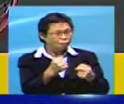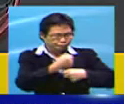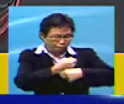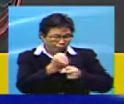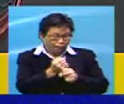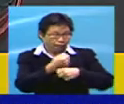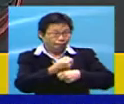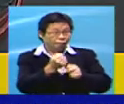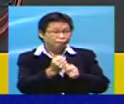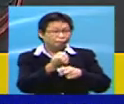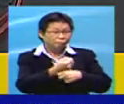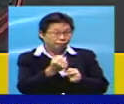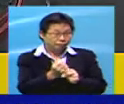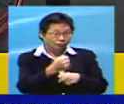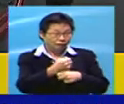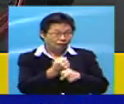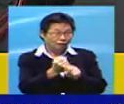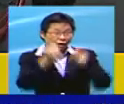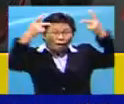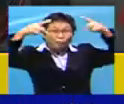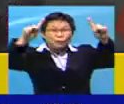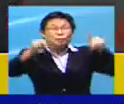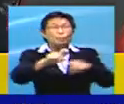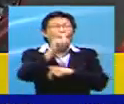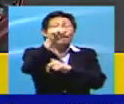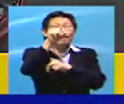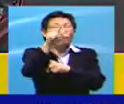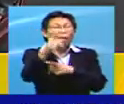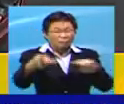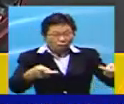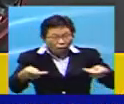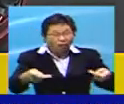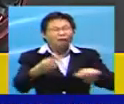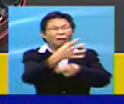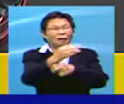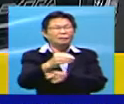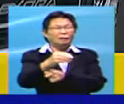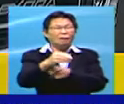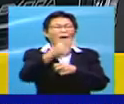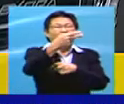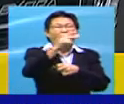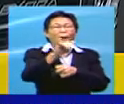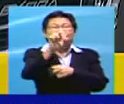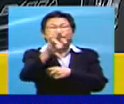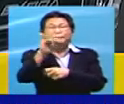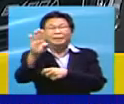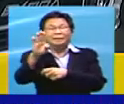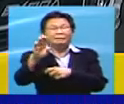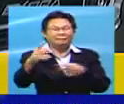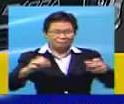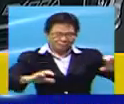manufacturer of premium cars, hybrid cars under